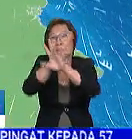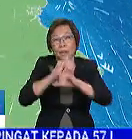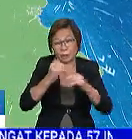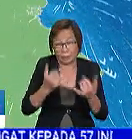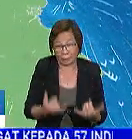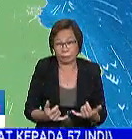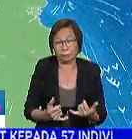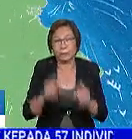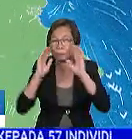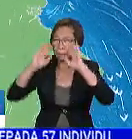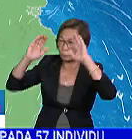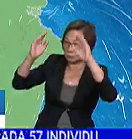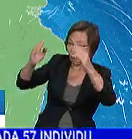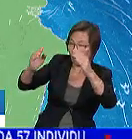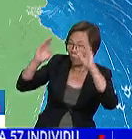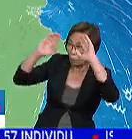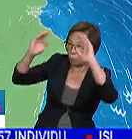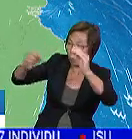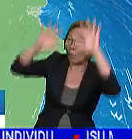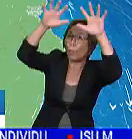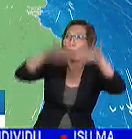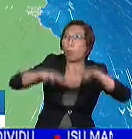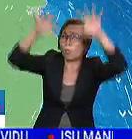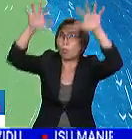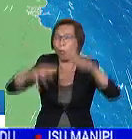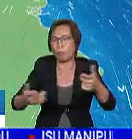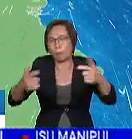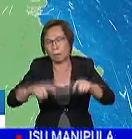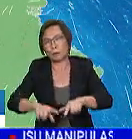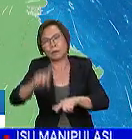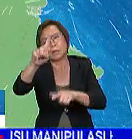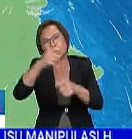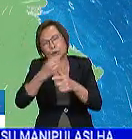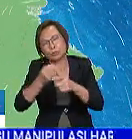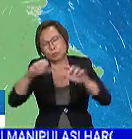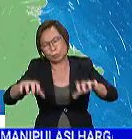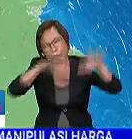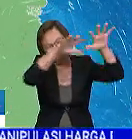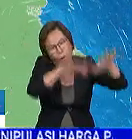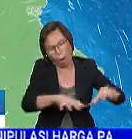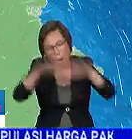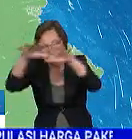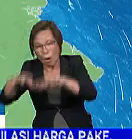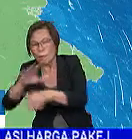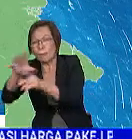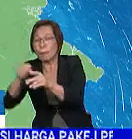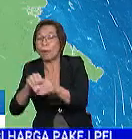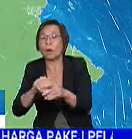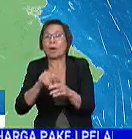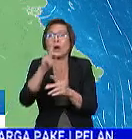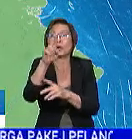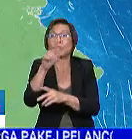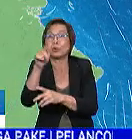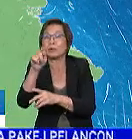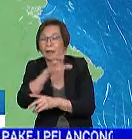pula, dapat diperhatikan ketika ini, hujan lebat kini sedang berlaku di satu dua tempat melibatkan bahagian